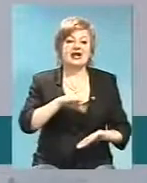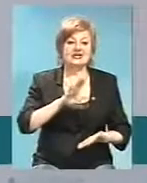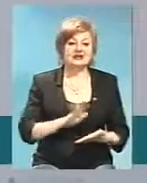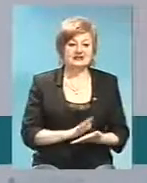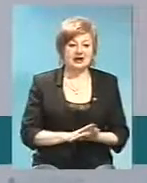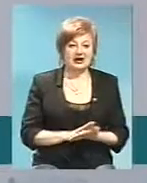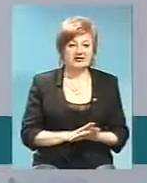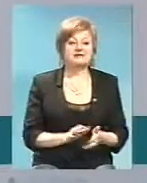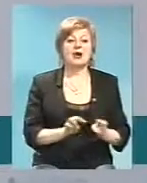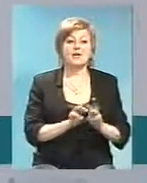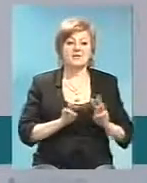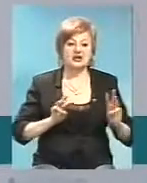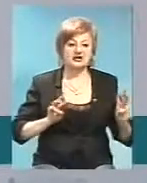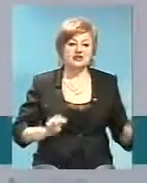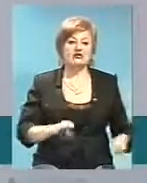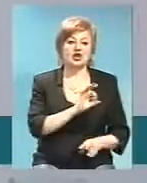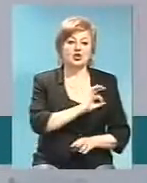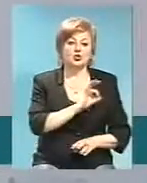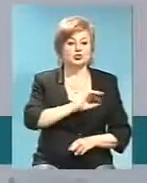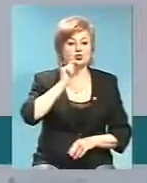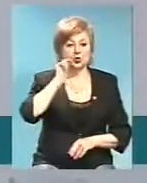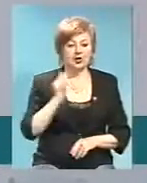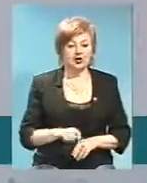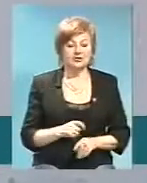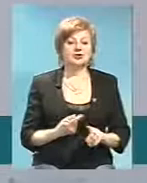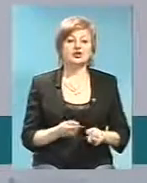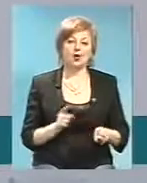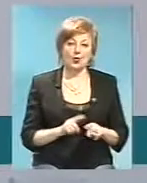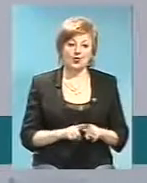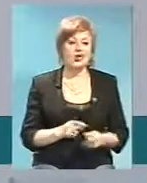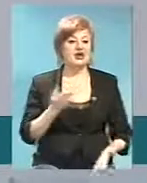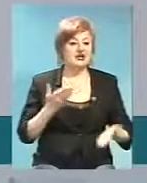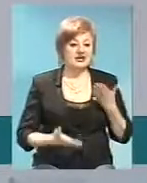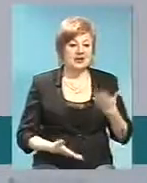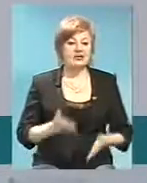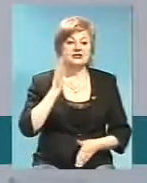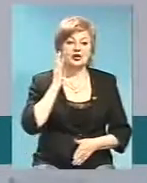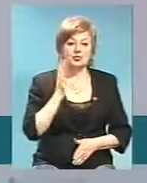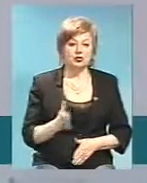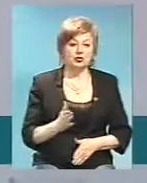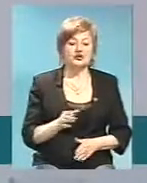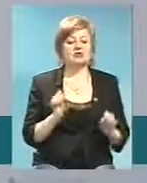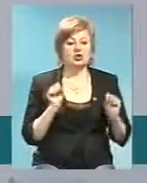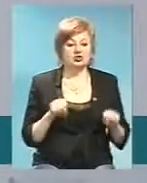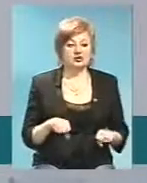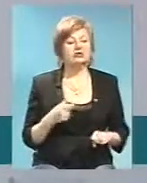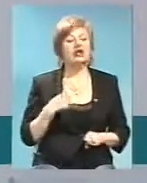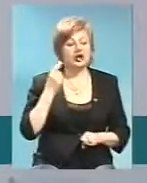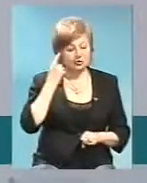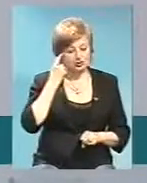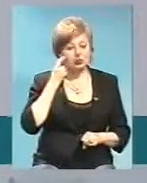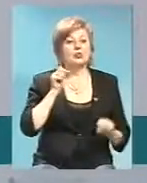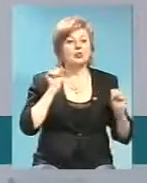реєстрації Міністерстві юстиції України. Тому, якщо буде можливість, а я думаю, ми